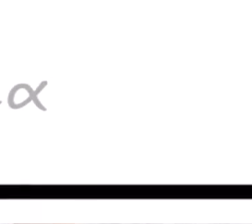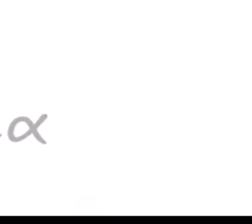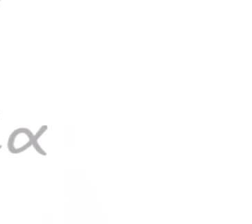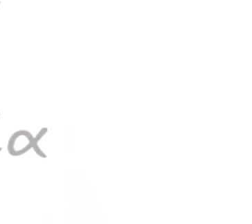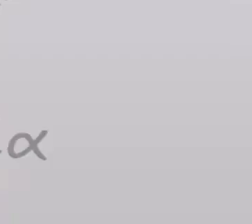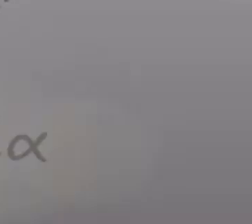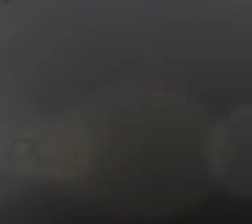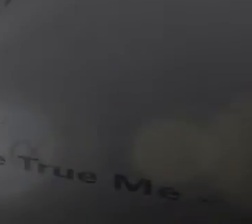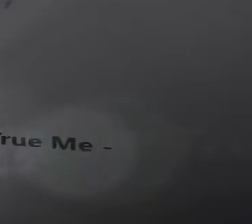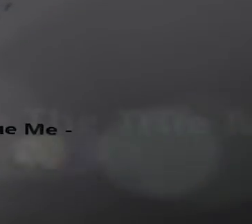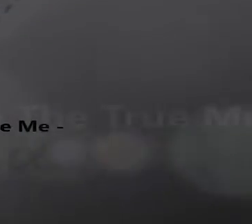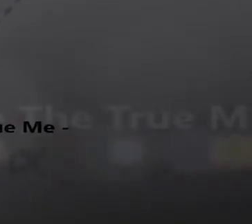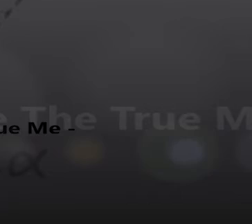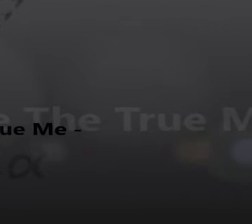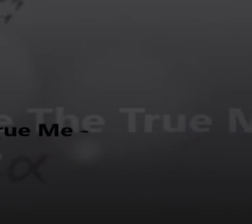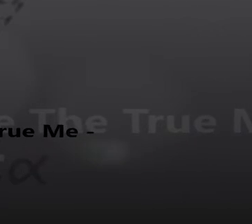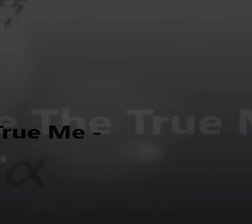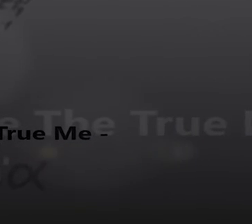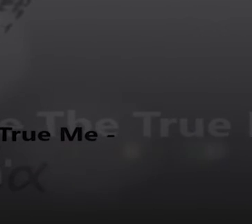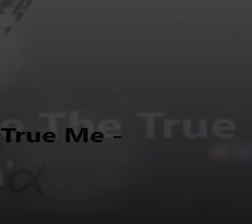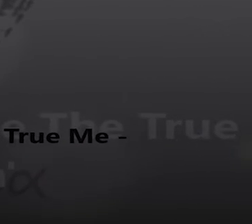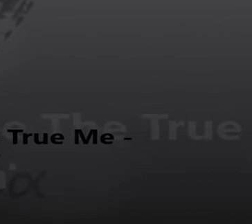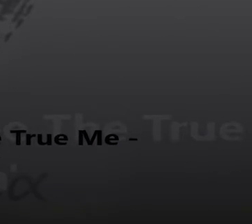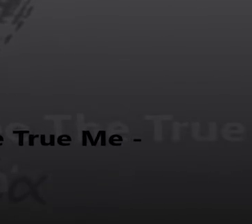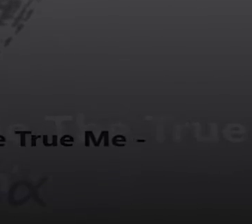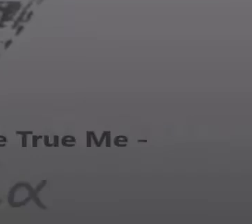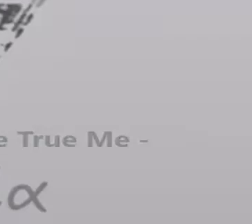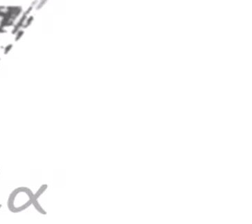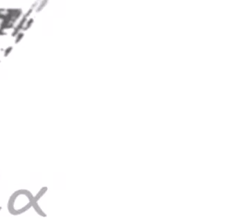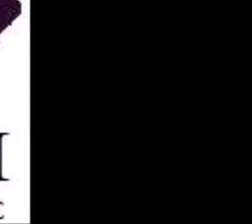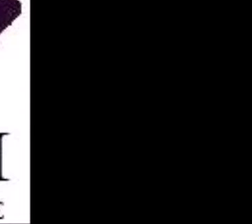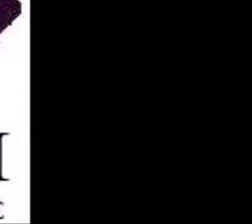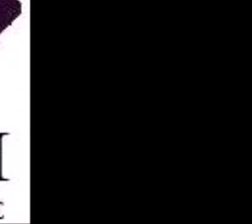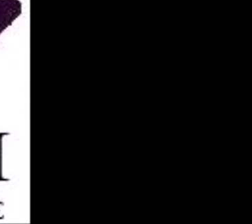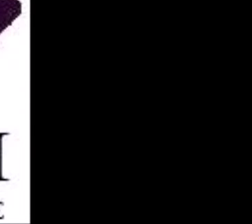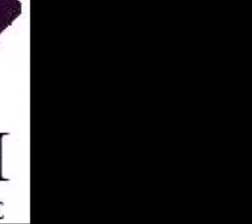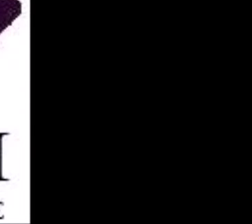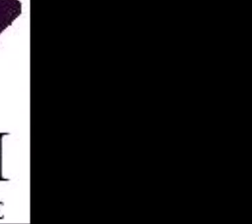like we hit the ceiling, breathing like we living up on Mars. Never the same, people gonna change, shivering in pain. Never